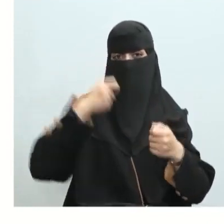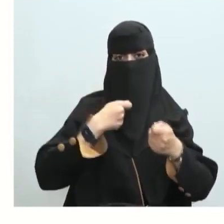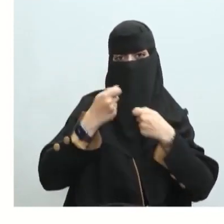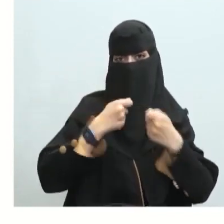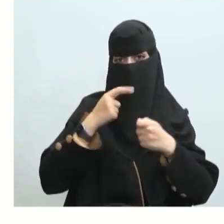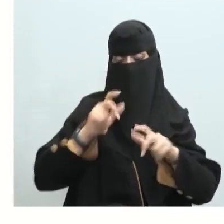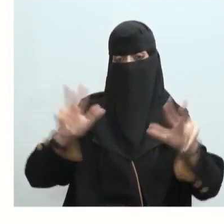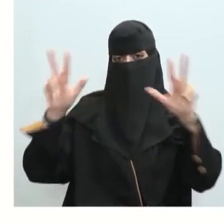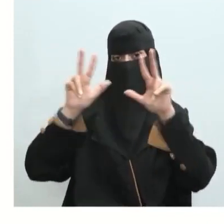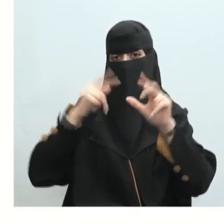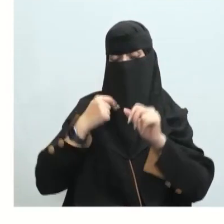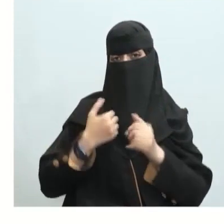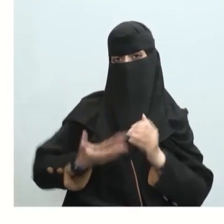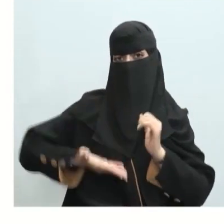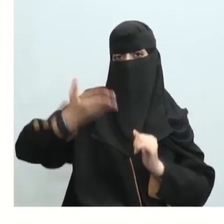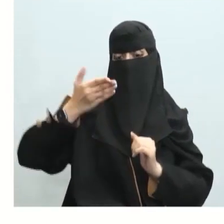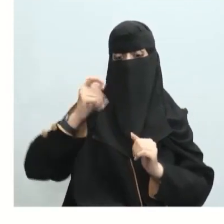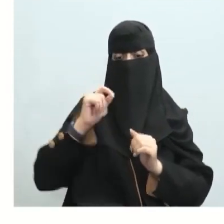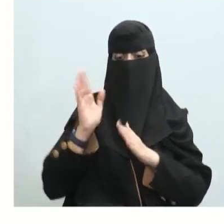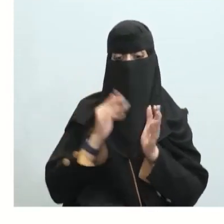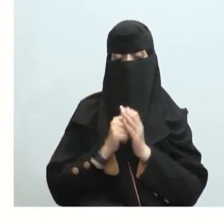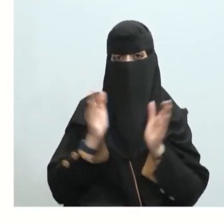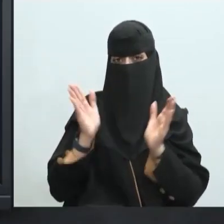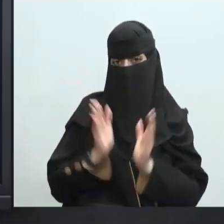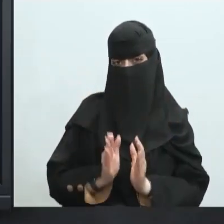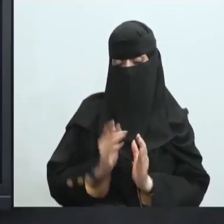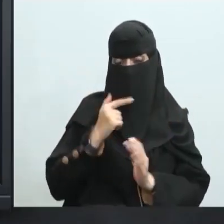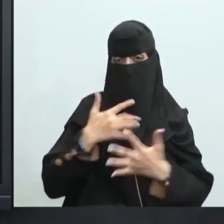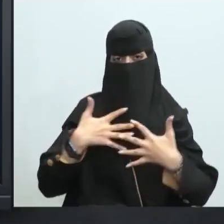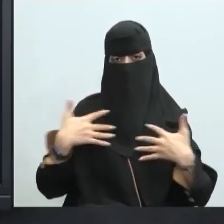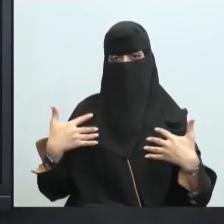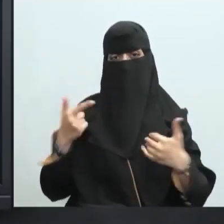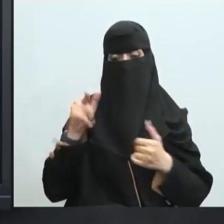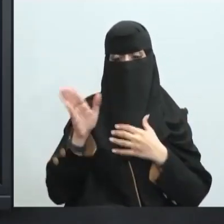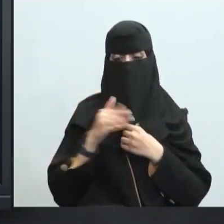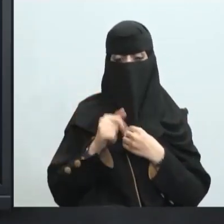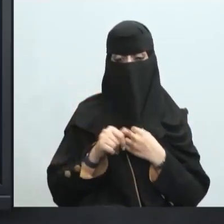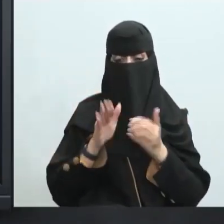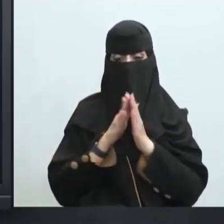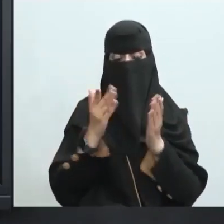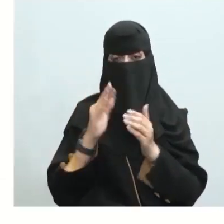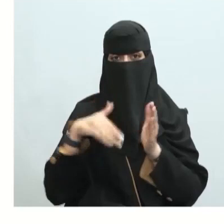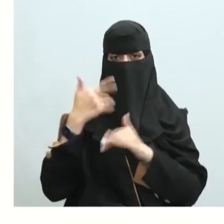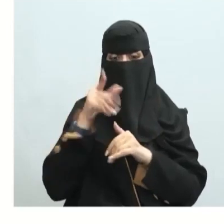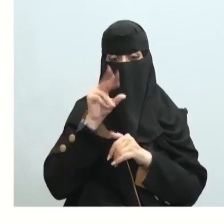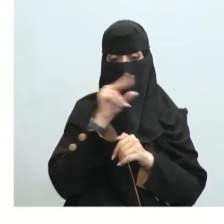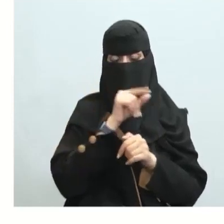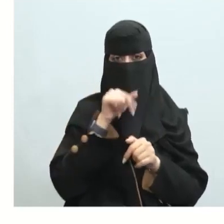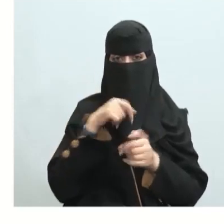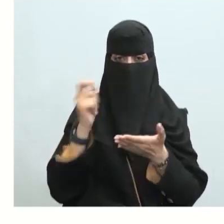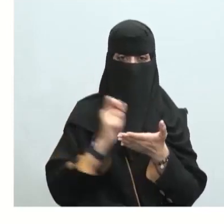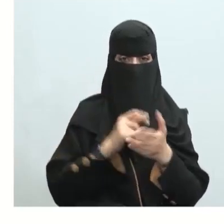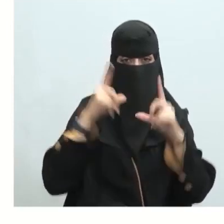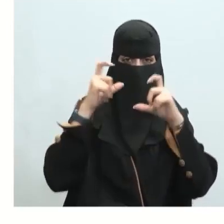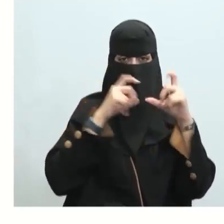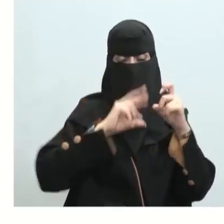او للاعلان فخم سريع صغير مريح هنا في الصوره الاتي حاول ان تحاكيها م تكتب صورا